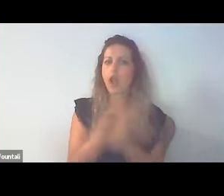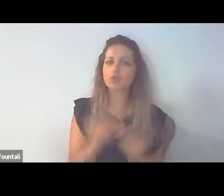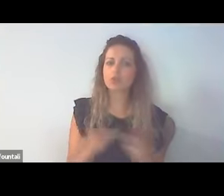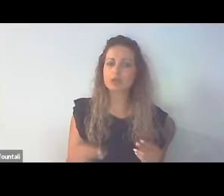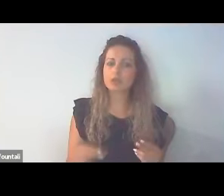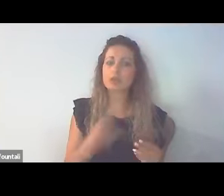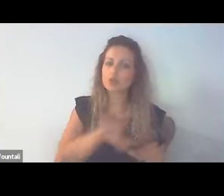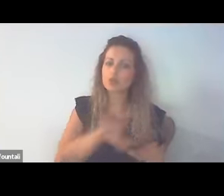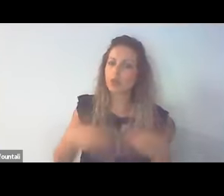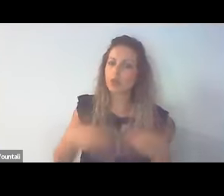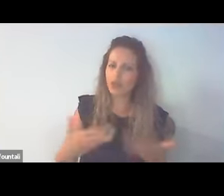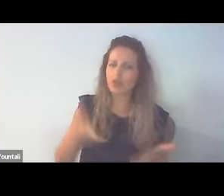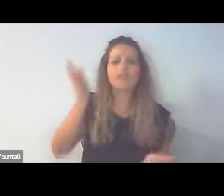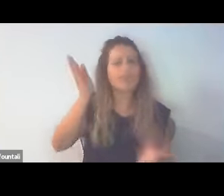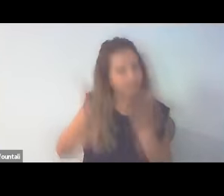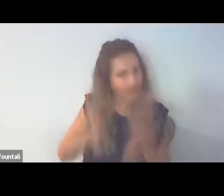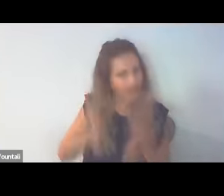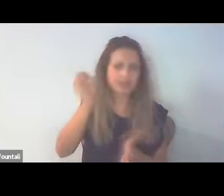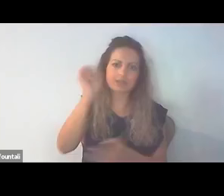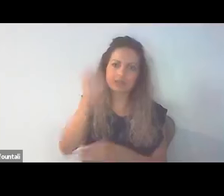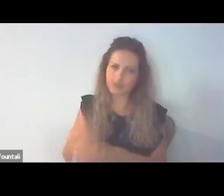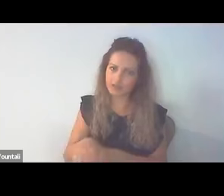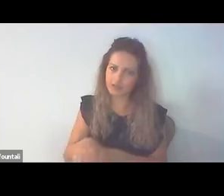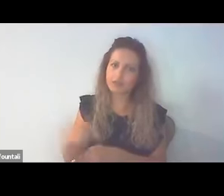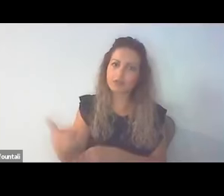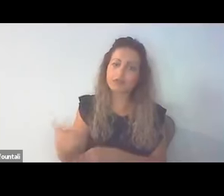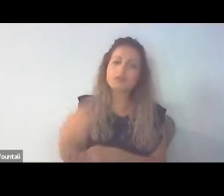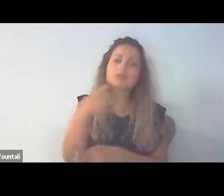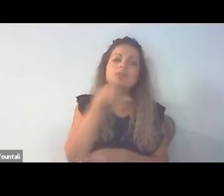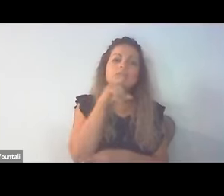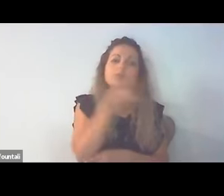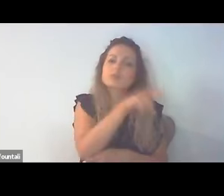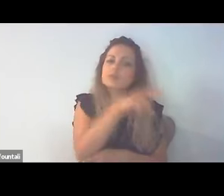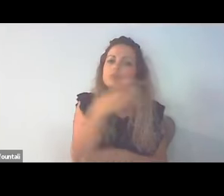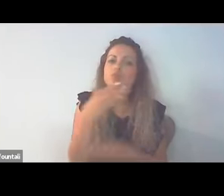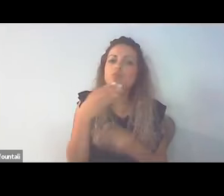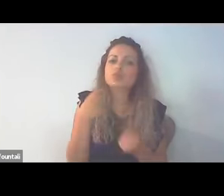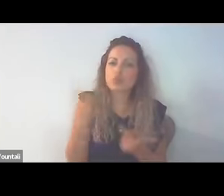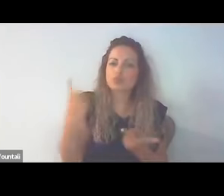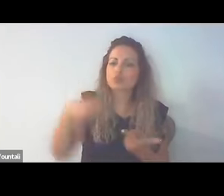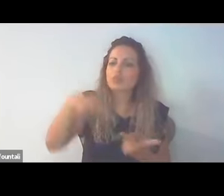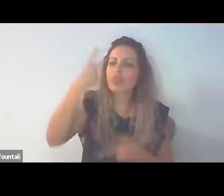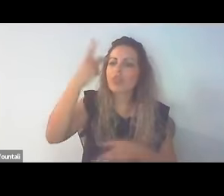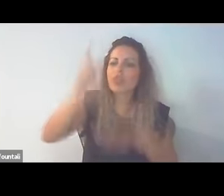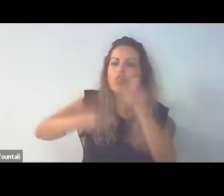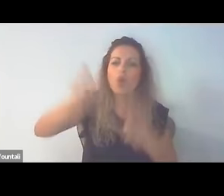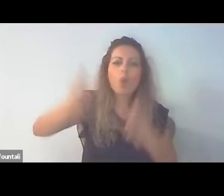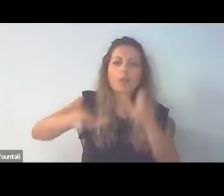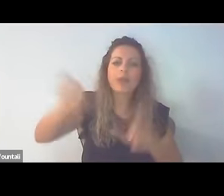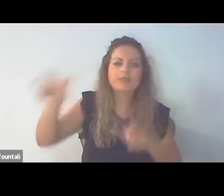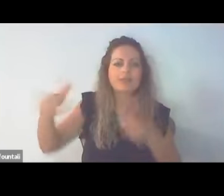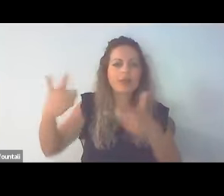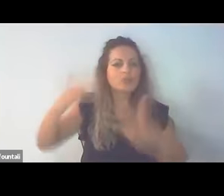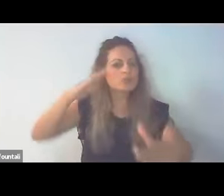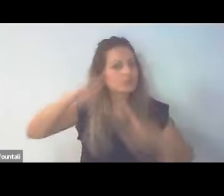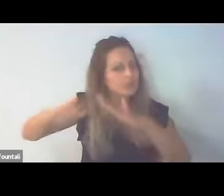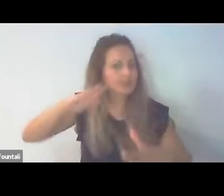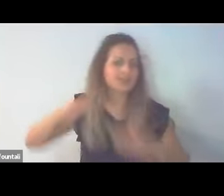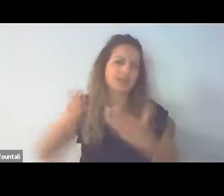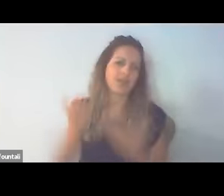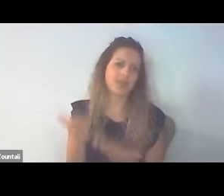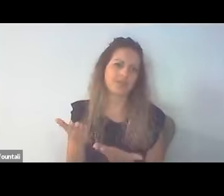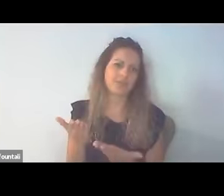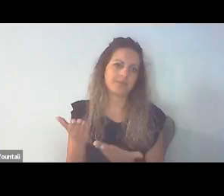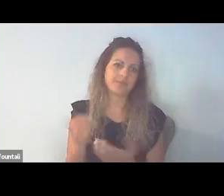άσκηση βίας ενάντια στις γυναίκες και θα προασπίσει με συγκεκριμένο τρόπο τα δικαιώματά τους και νομικά. Ωραία.